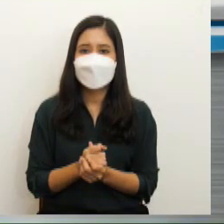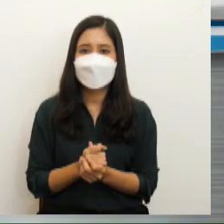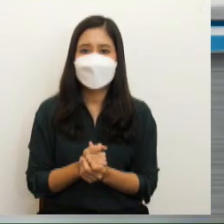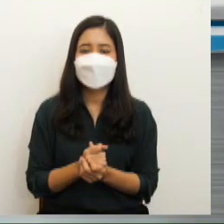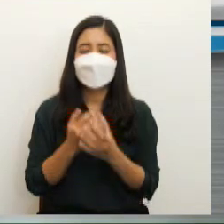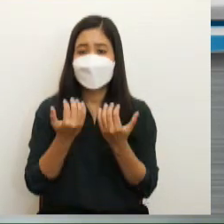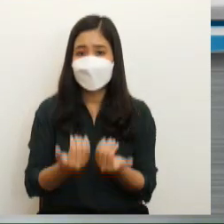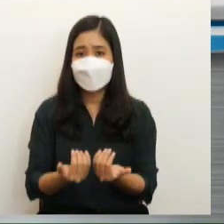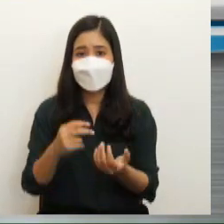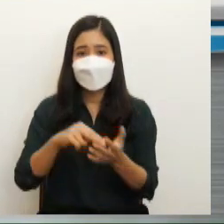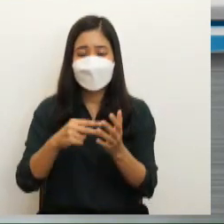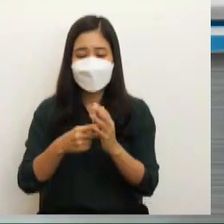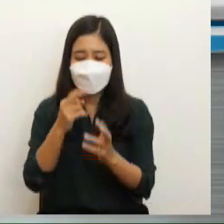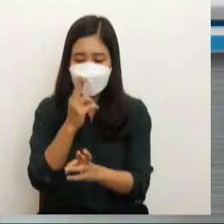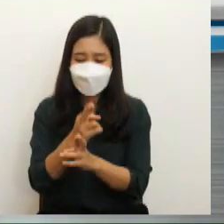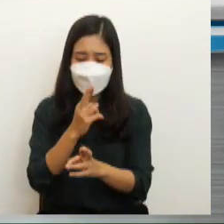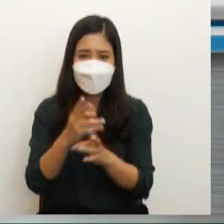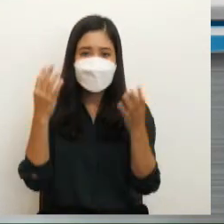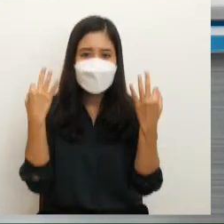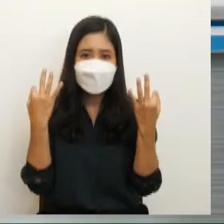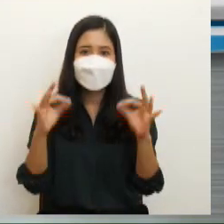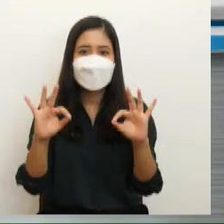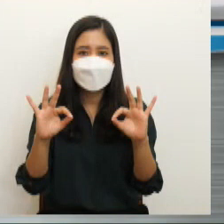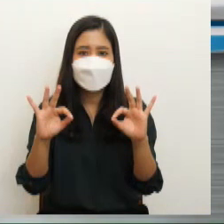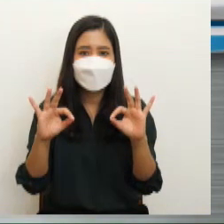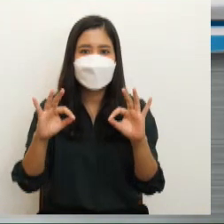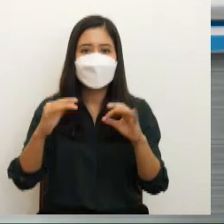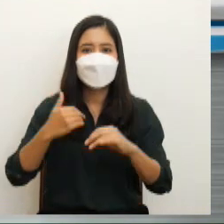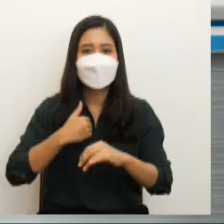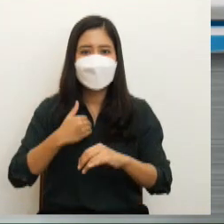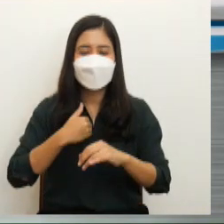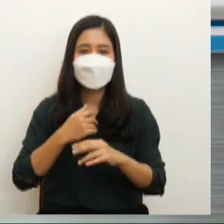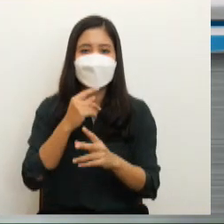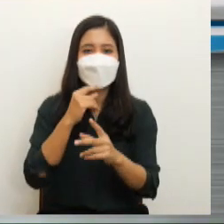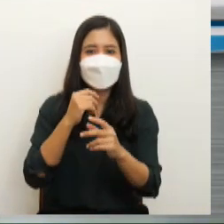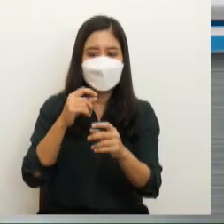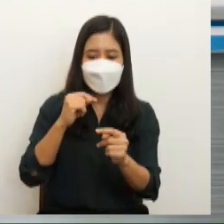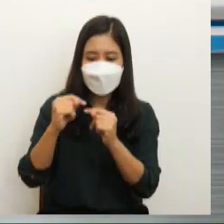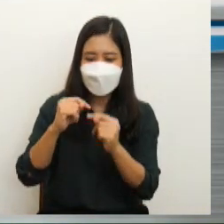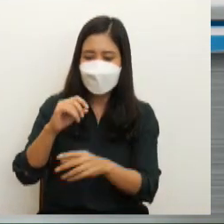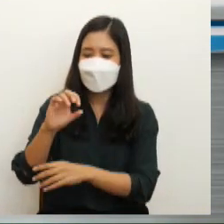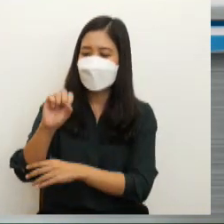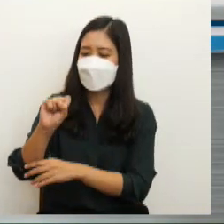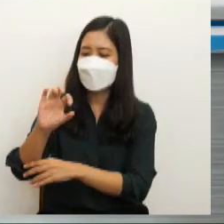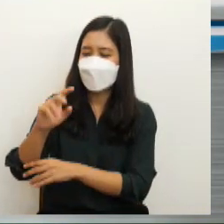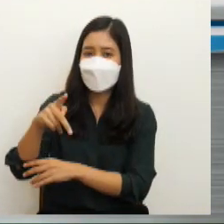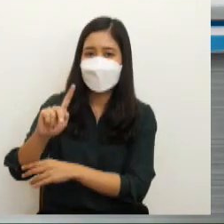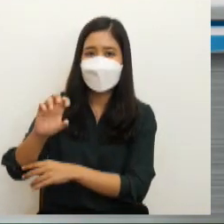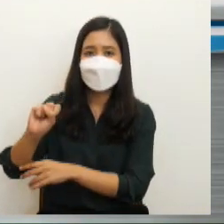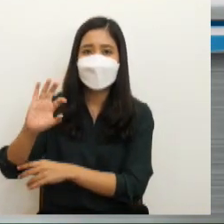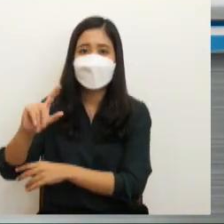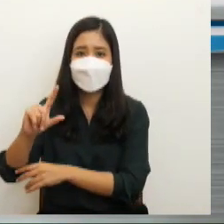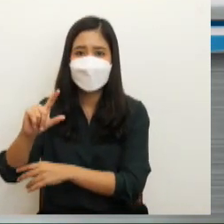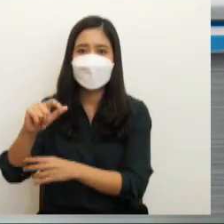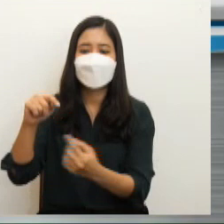ะคะการรักษาฟรีนะคะรวมทั้งถ้าติดต่อไปที่สปสช.โดยตรงก็ได้หรือทางสวคสธ.ก็